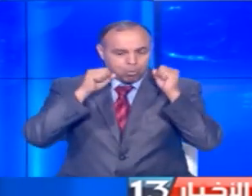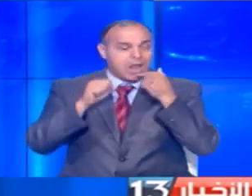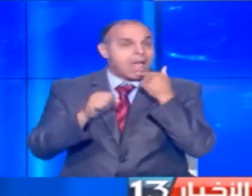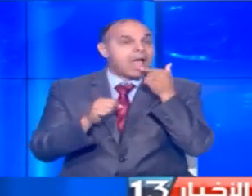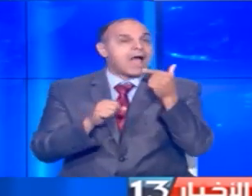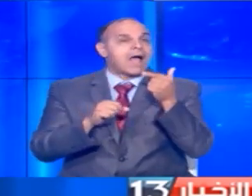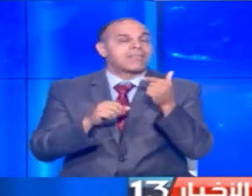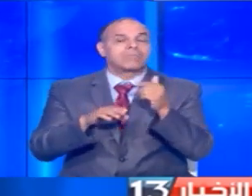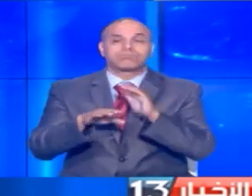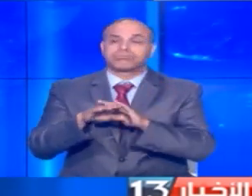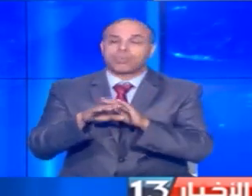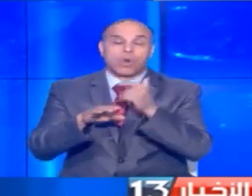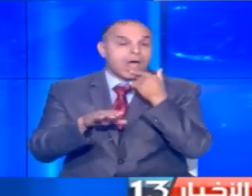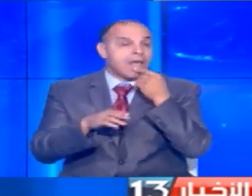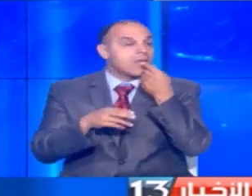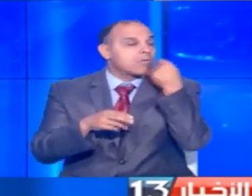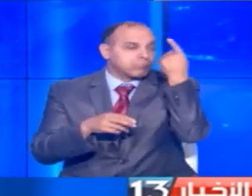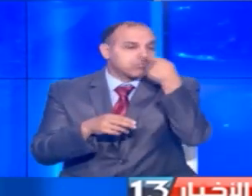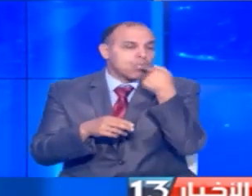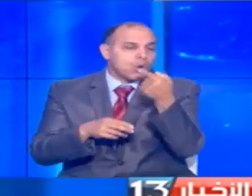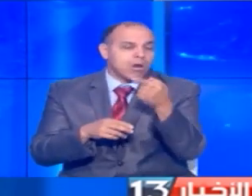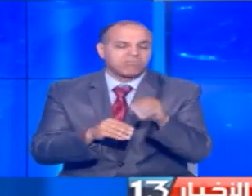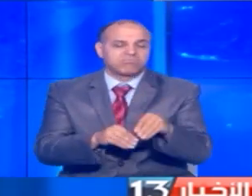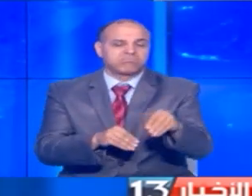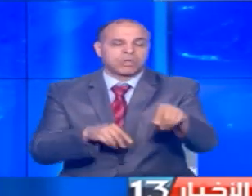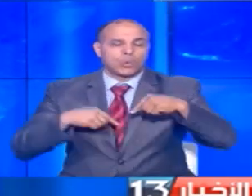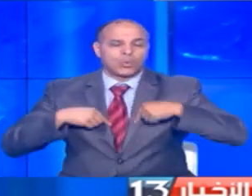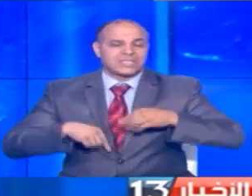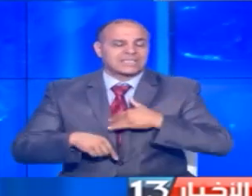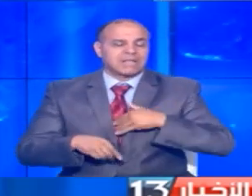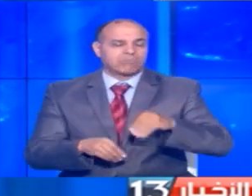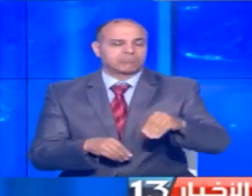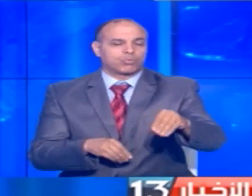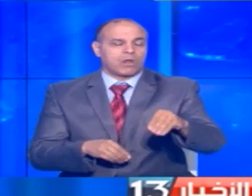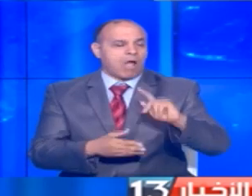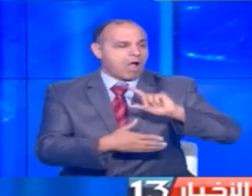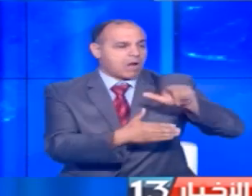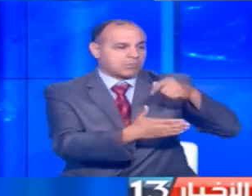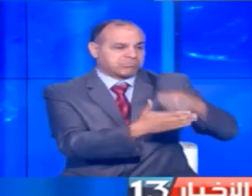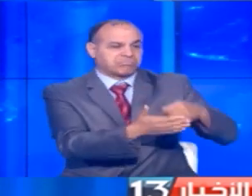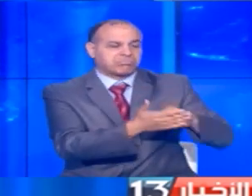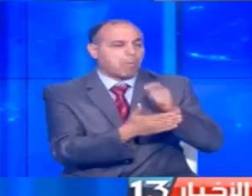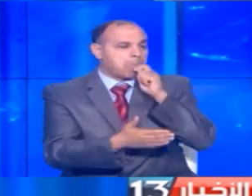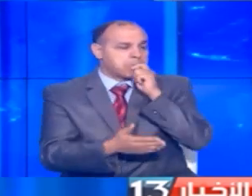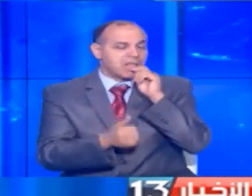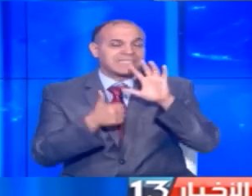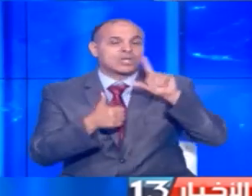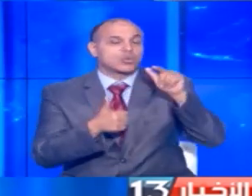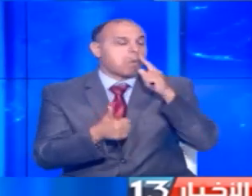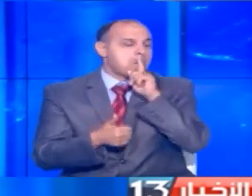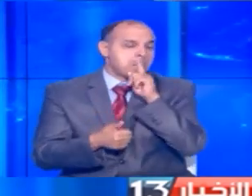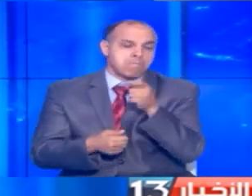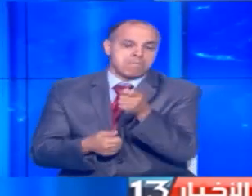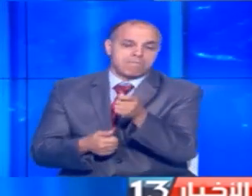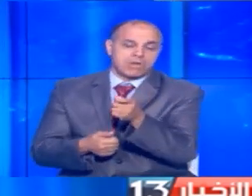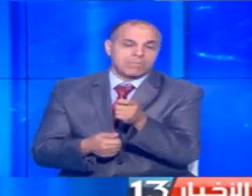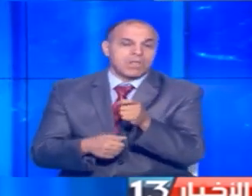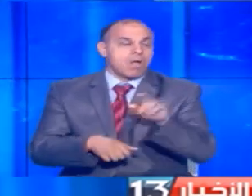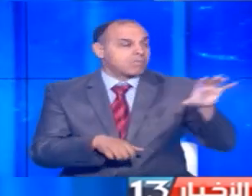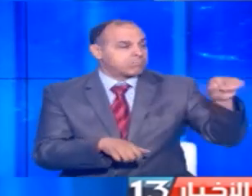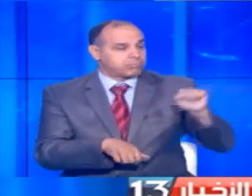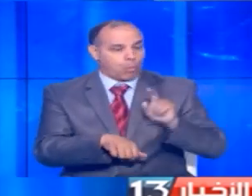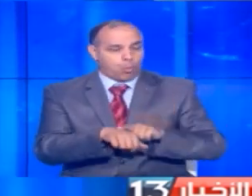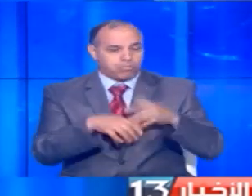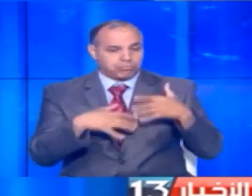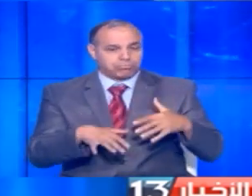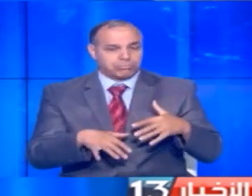وذلك على خلفية ما وصفوه بمماطلة وزارة الصحة في خلاص أجورهم منذ 6 أشهر، موعد انتدابهم